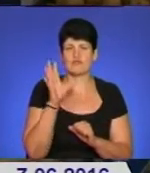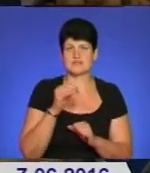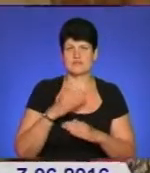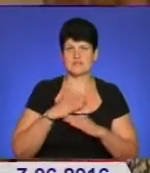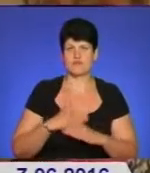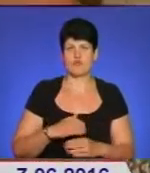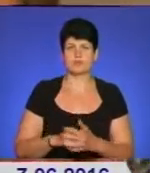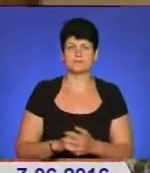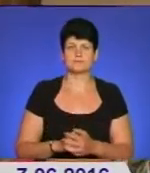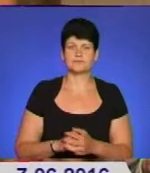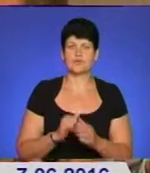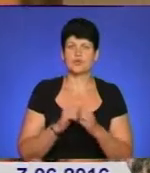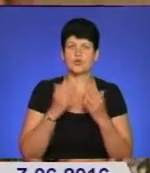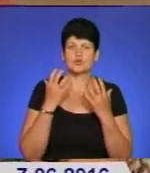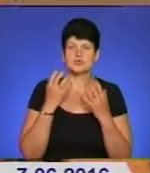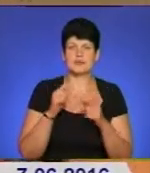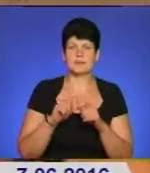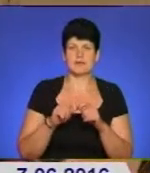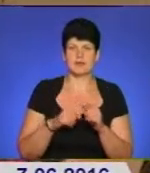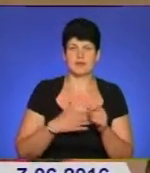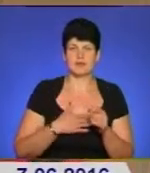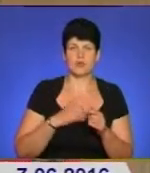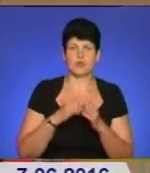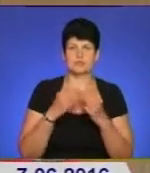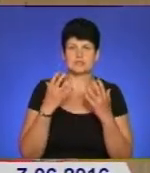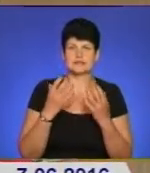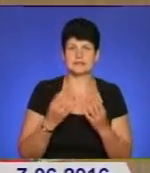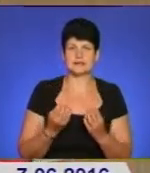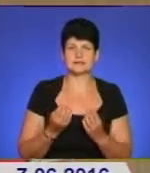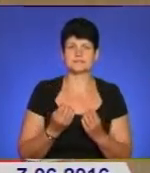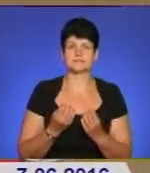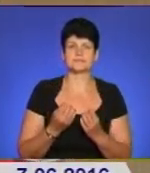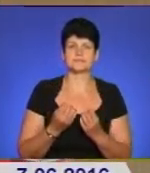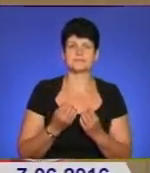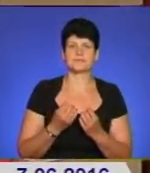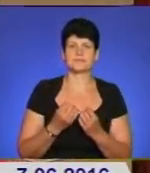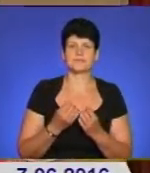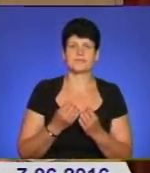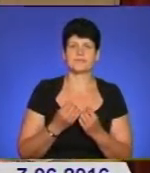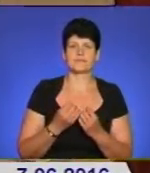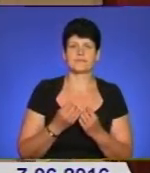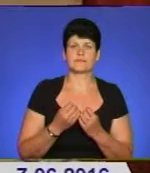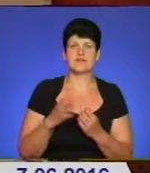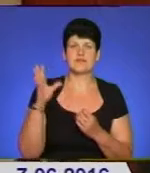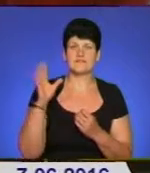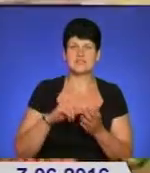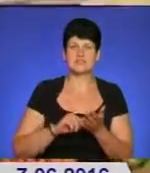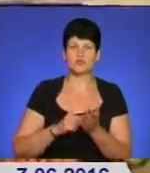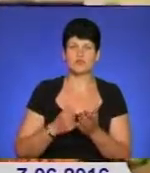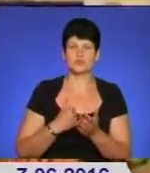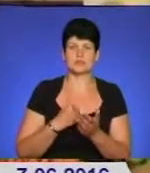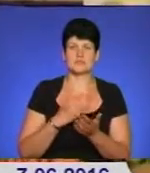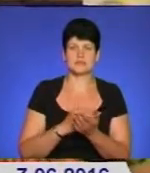знімали з туди. Взагалі тернополяни ще не бояться брати ні. Фрукти, які вже з'явилися? Ні, не бояться дуже, купляють